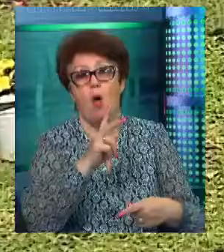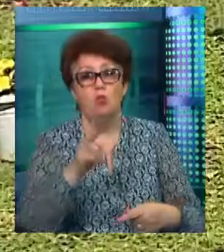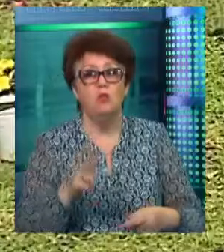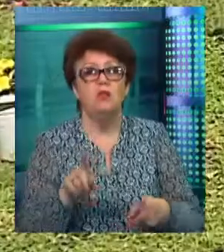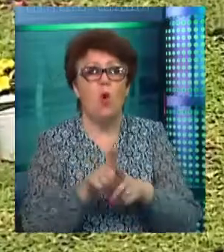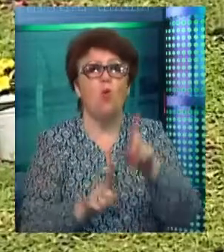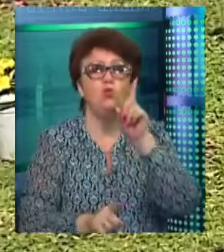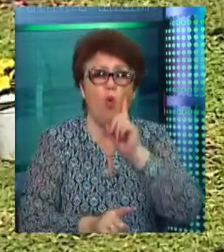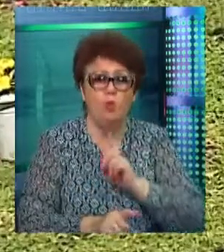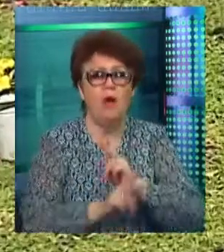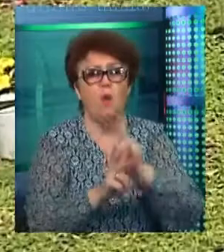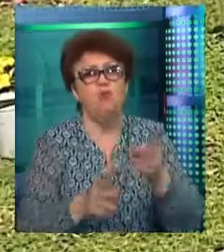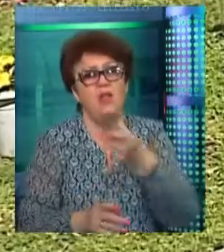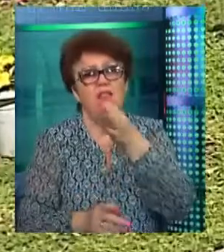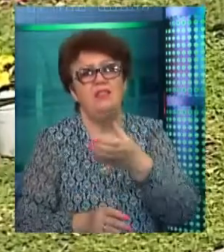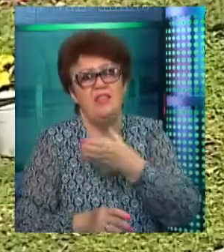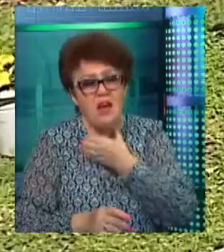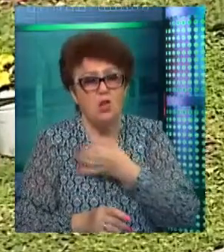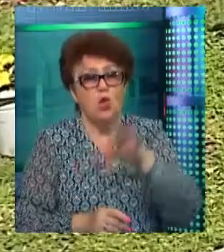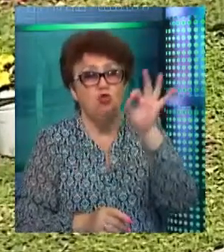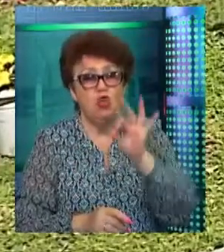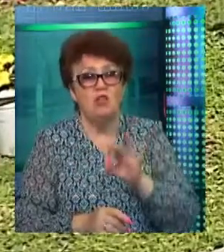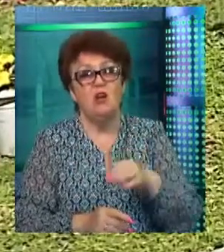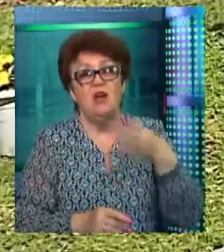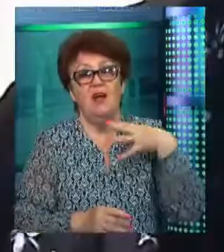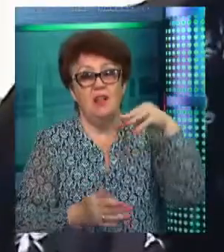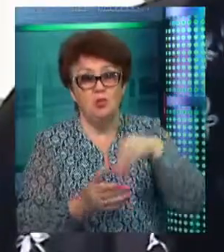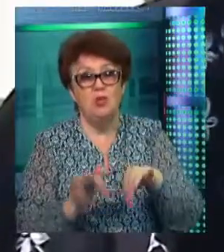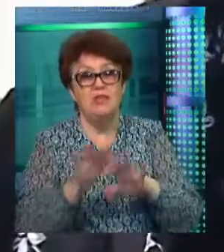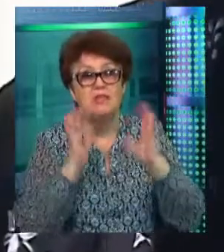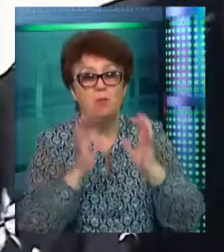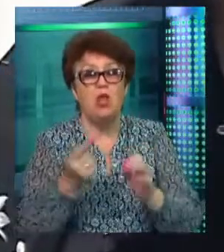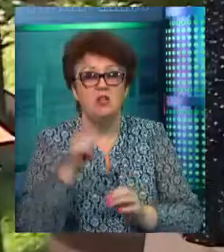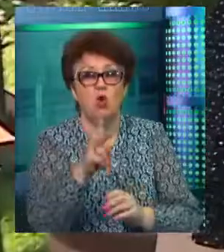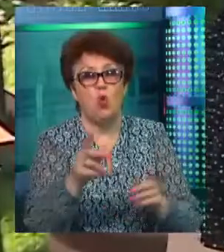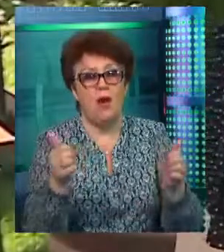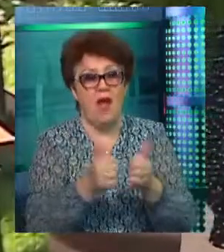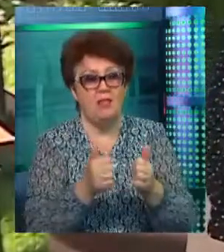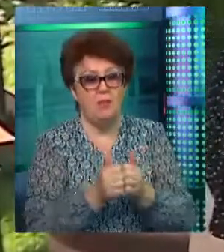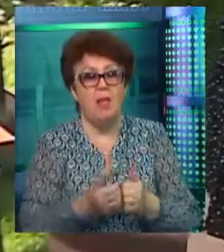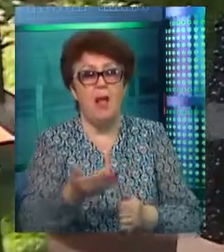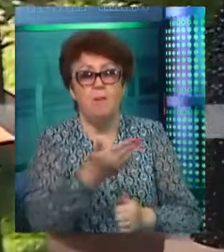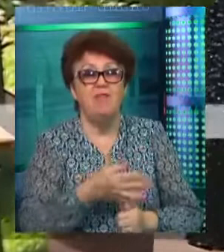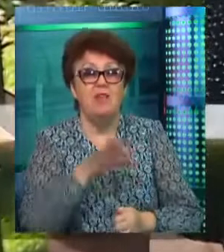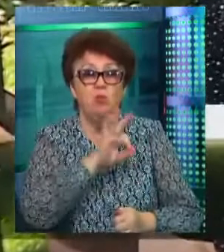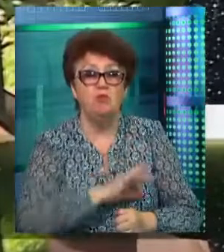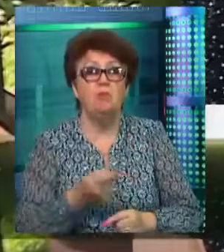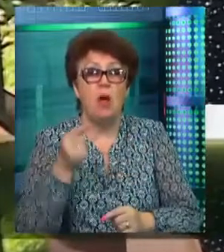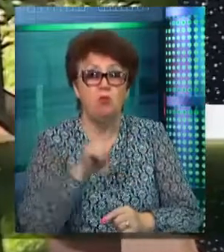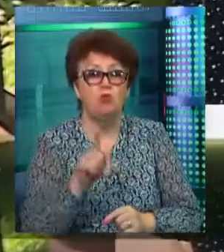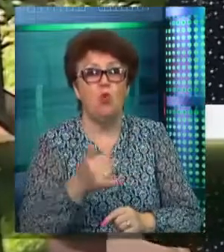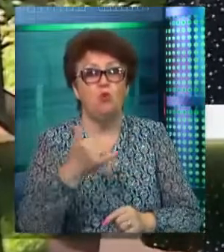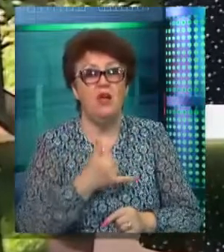так удобнее кому-то просто некогда но чаще дома голосует из-за забота о тех кто рядом этим и воспользуюсь потому что у нас вот